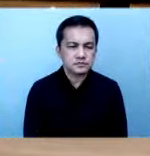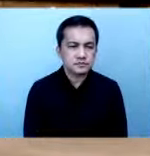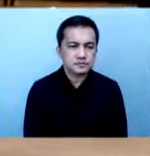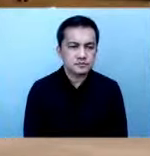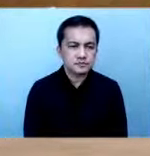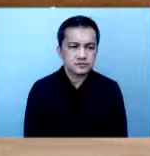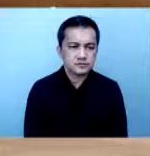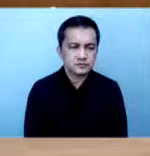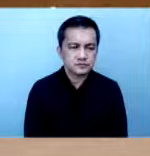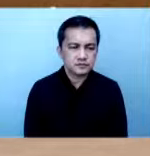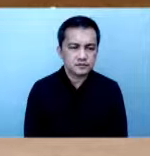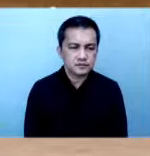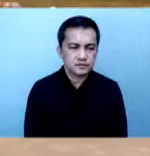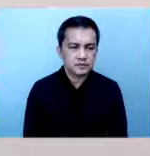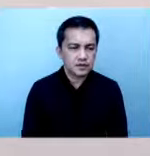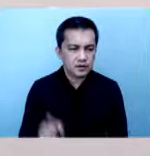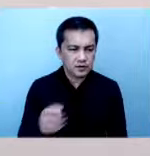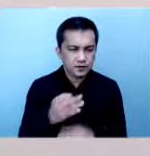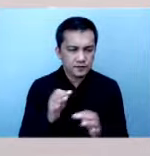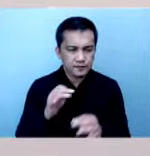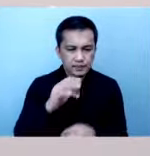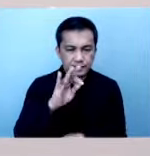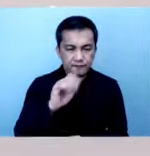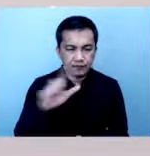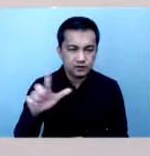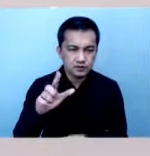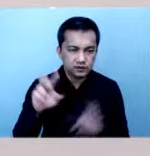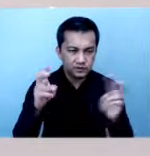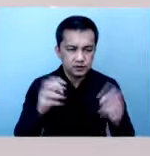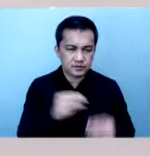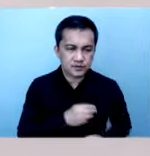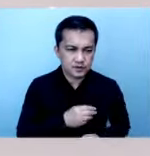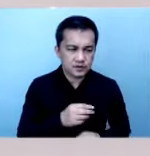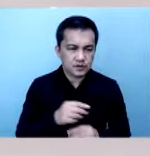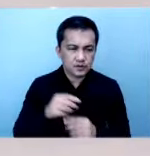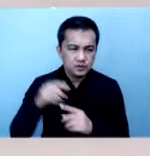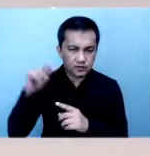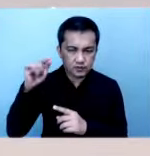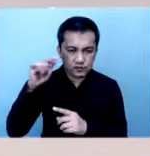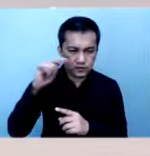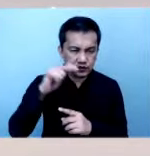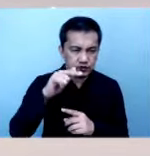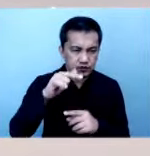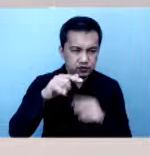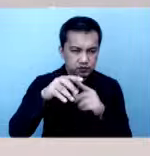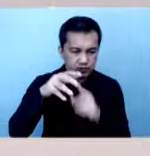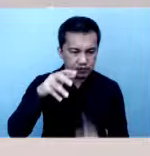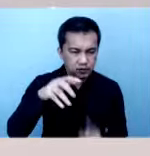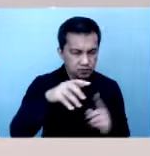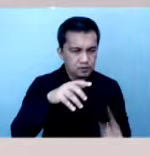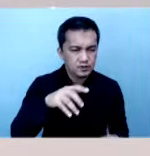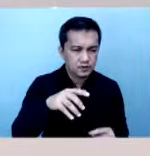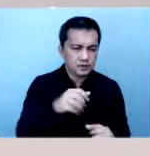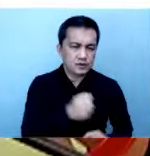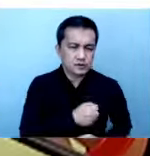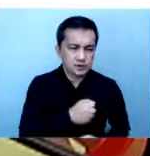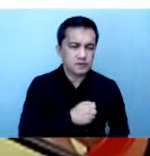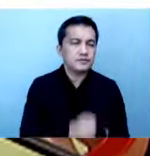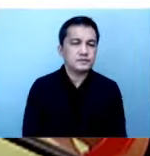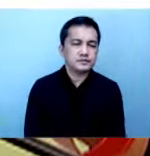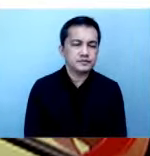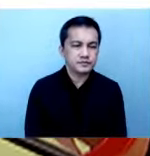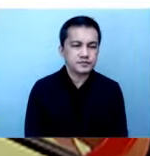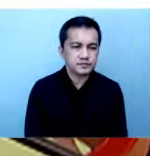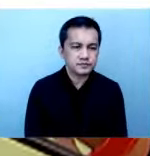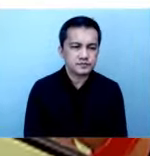Free fall, kung tawagin niya ng militar. Operasyong gumagamit ng aircraft na siyang magbababa naman ng mga sundalo sa ere. Ito yung